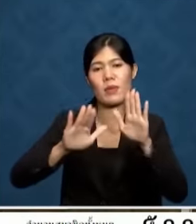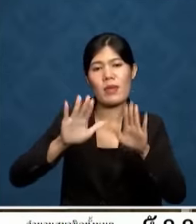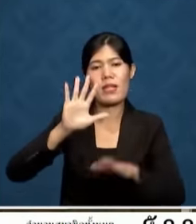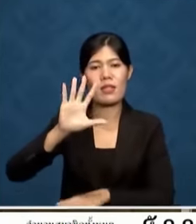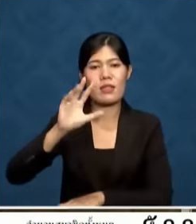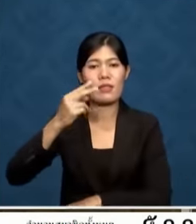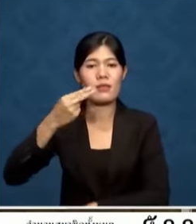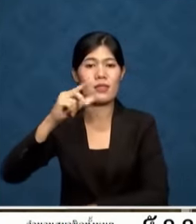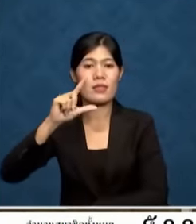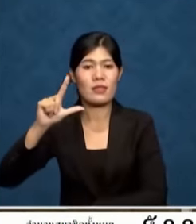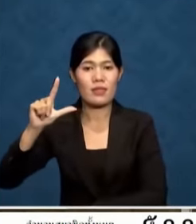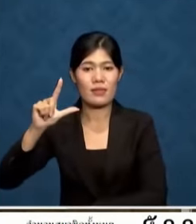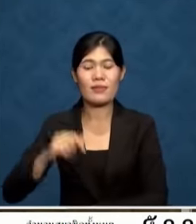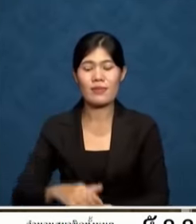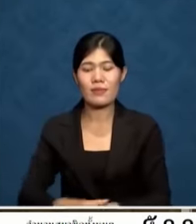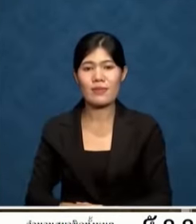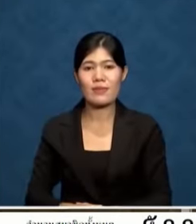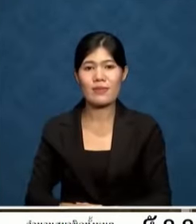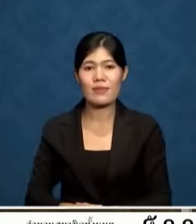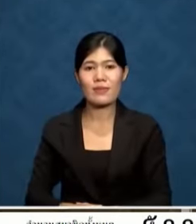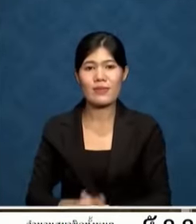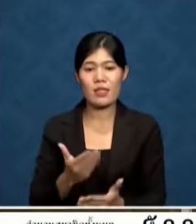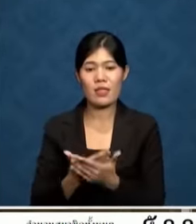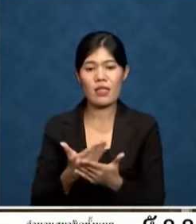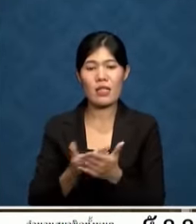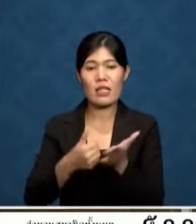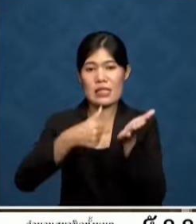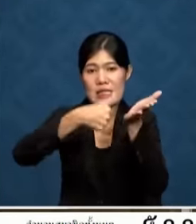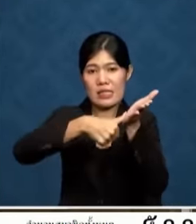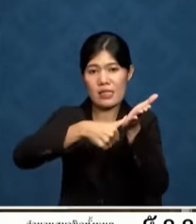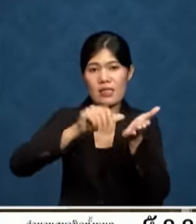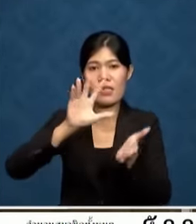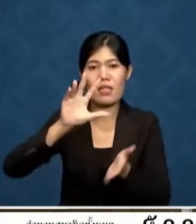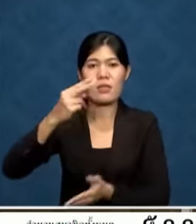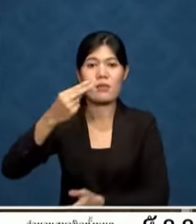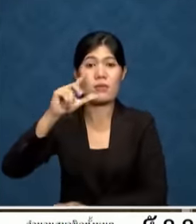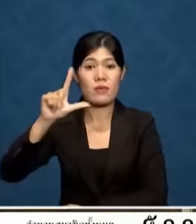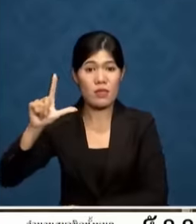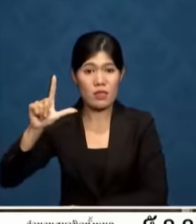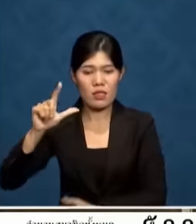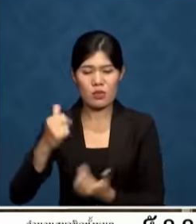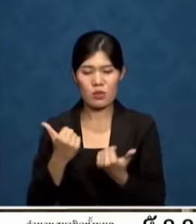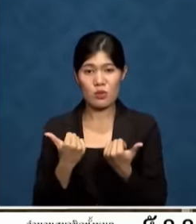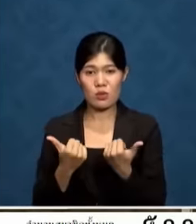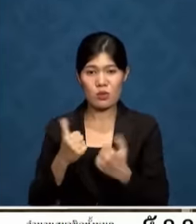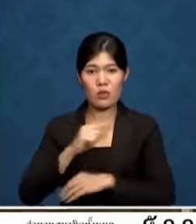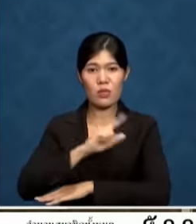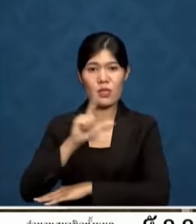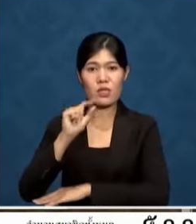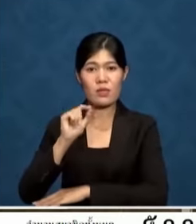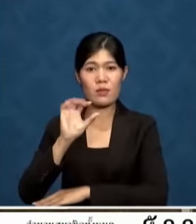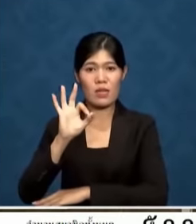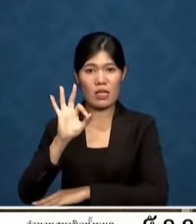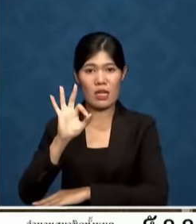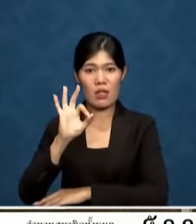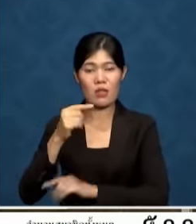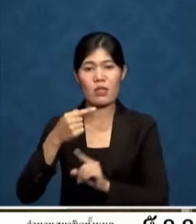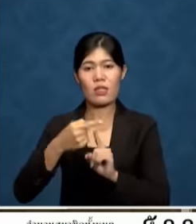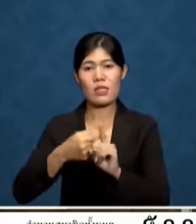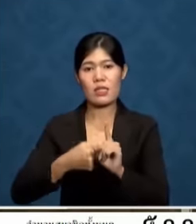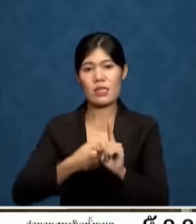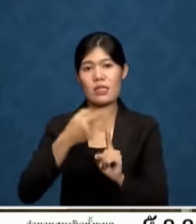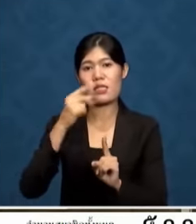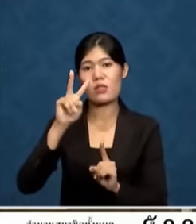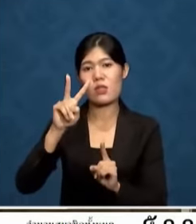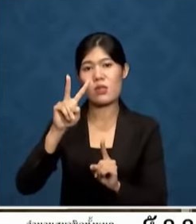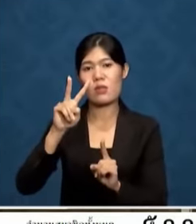ตั้งก็แล้วกันมี 50หมื่ล้านบาทปรากฏว่าจนถึงวันที่ 29กุมภาพันธ์ไม่กี่วันที่ผ่าน